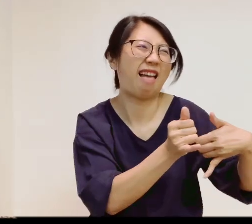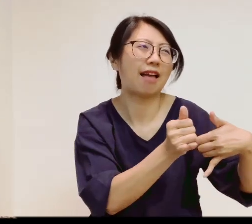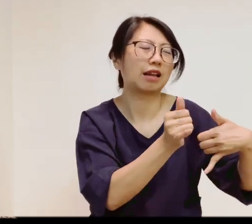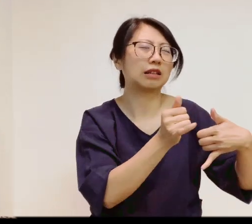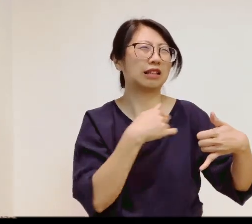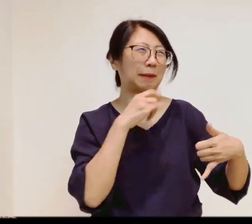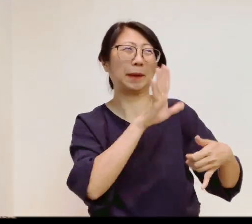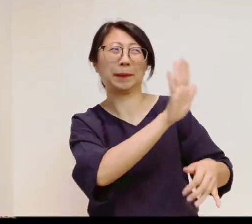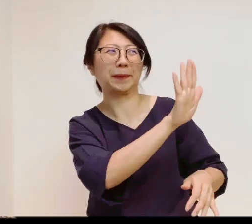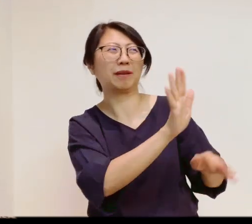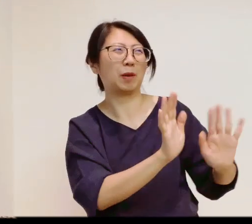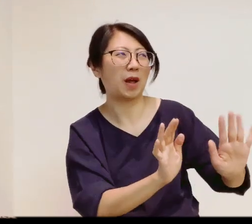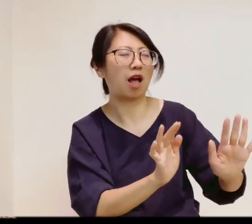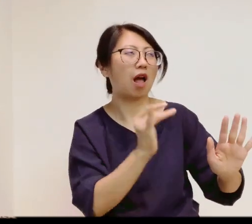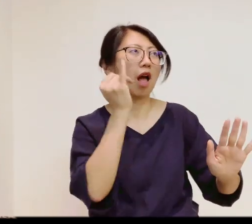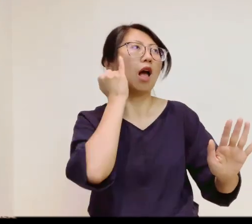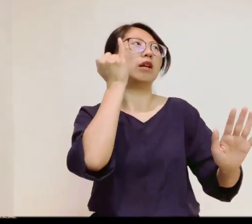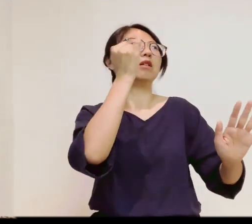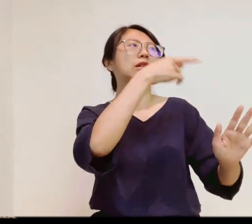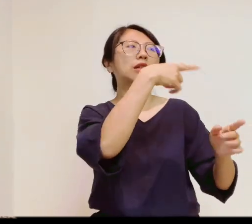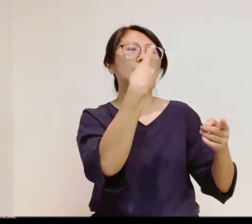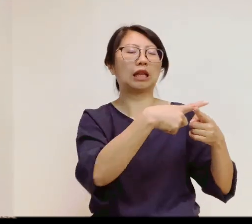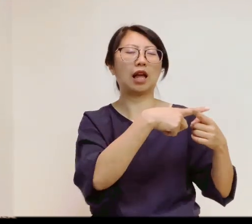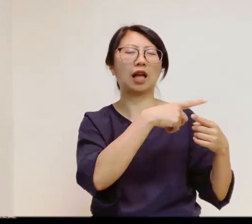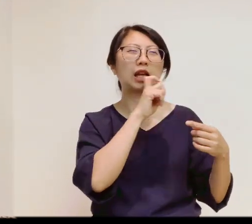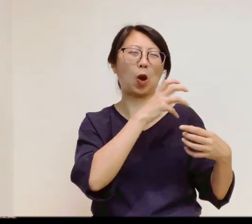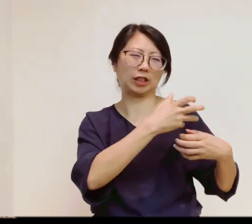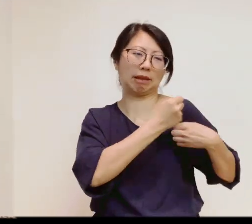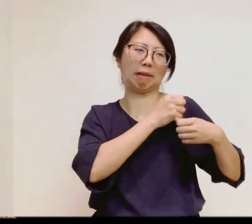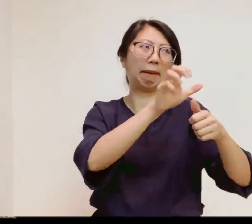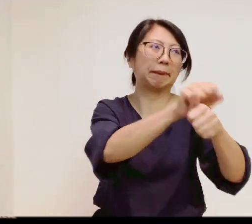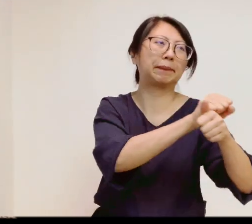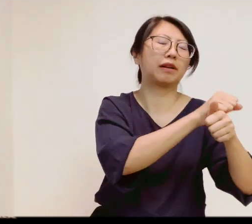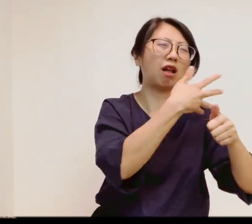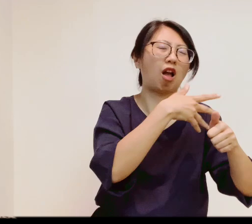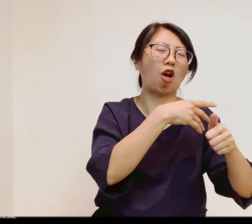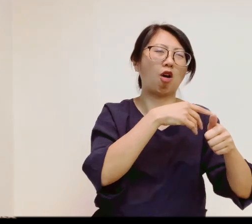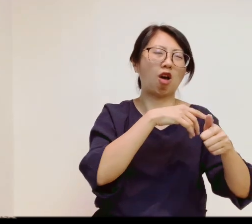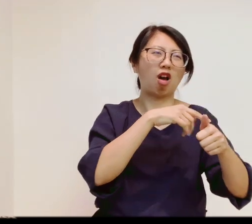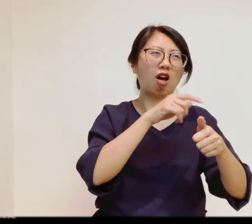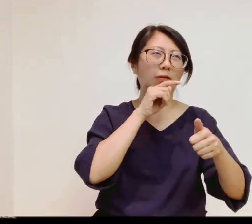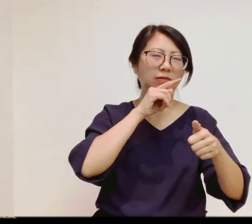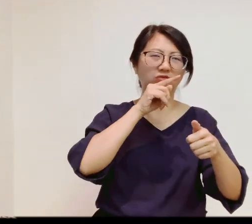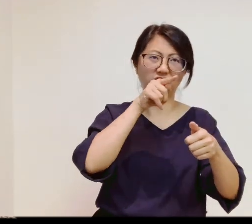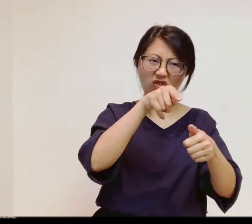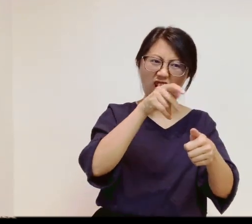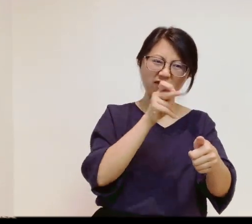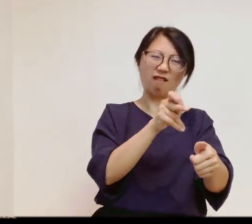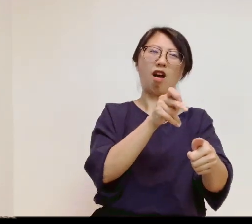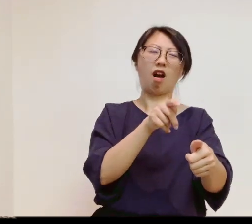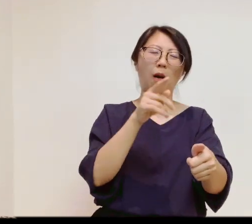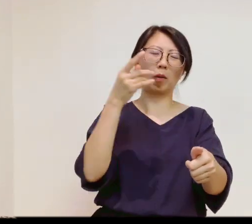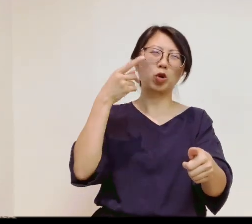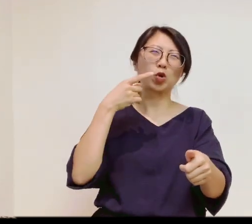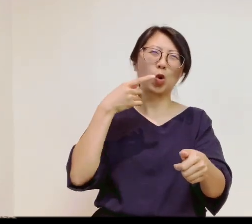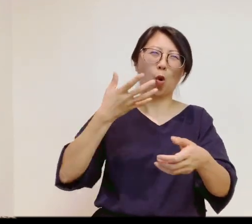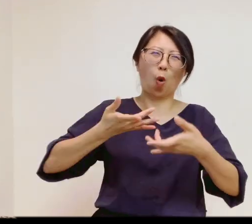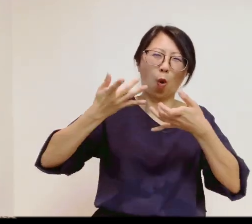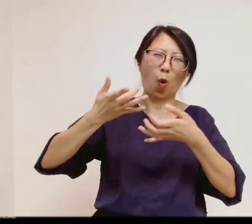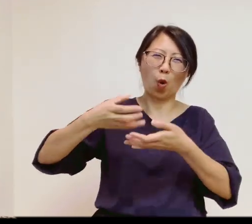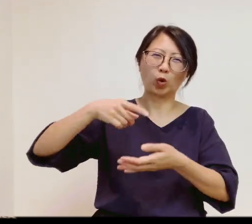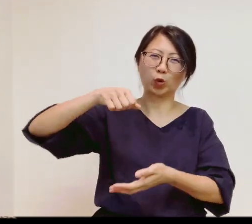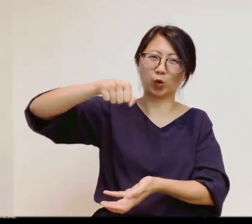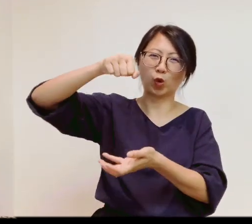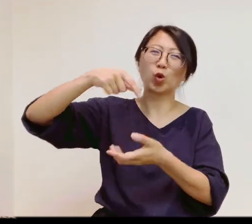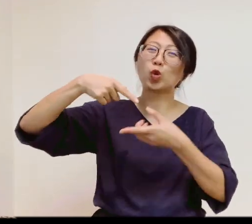嚟啦。但係佢個朋友都係咁樣行過嚟，咁結果俾兩個士兵截住佢之後咧，揾嗰碗好熱嘅湯咧就兜頭咁樣淋落去塊面嗰